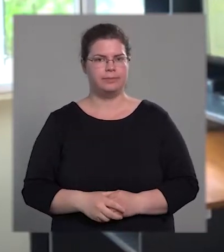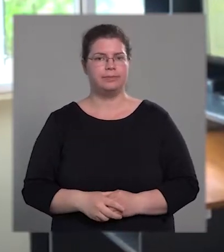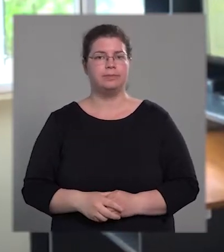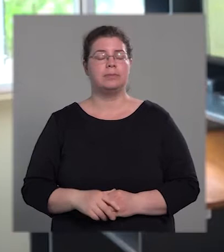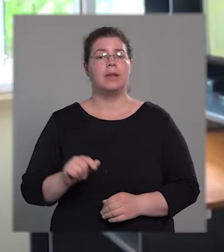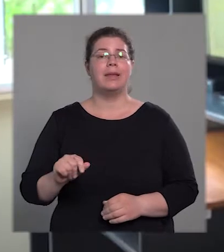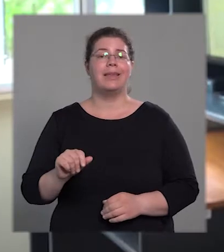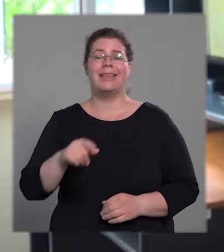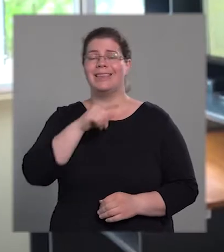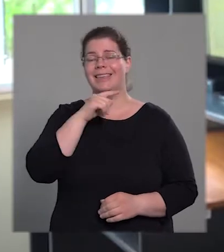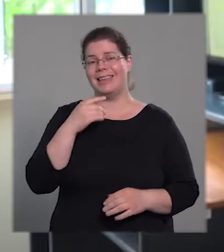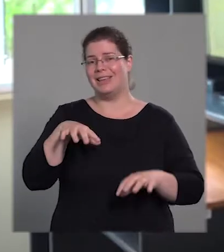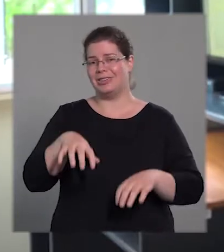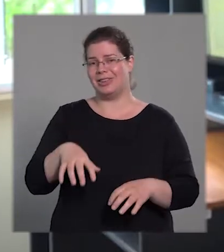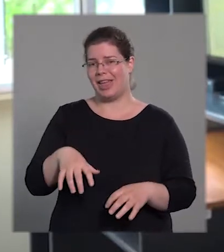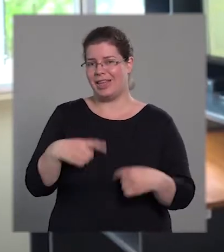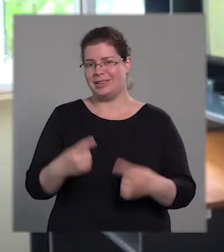Ez egy édes teher számunkra,